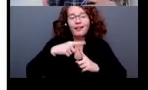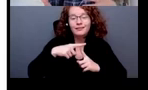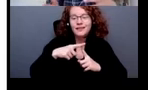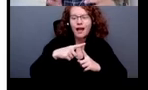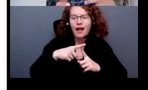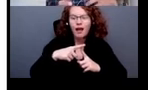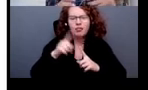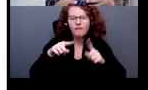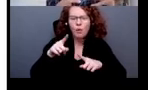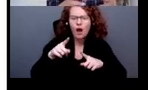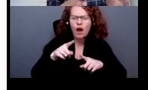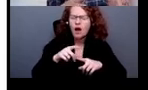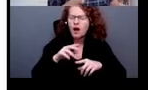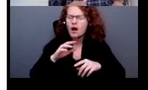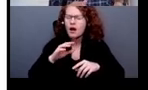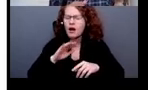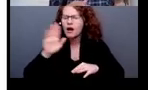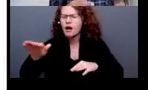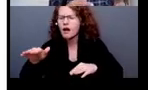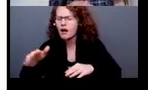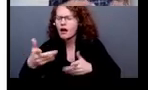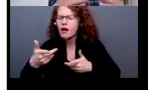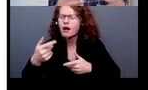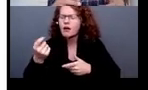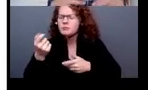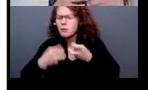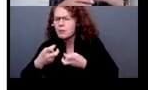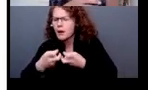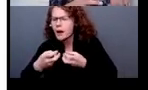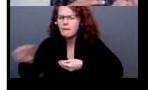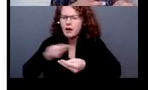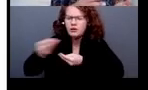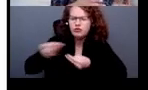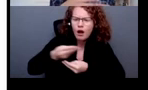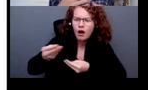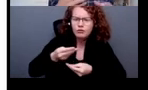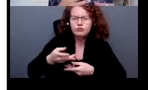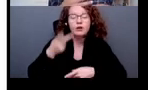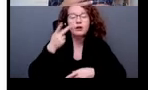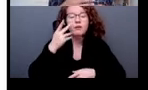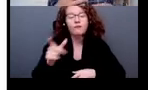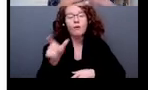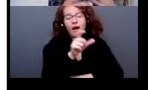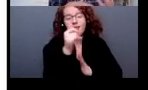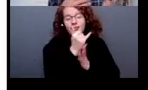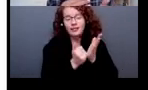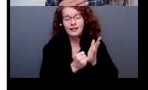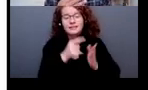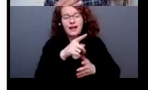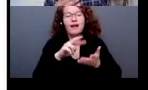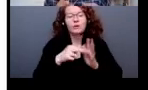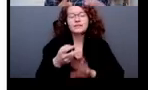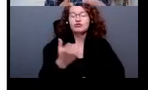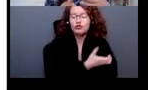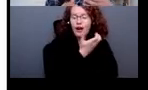précédemment. Et donc sur le dessin côté gauche, la gérante d'une des boutiques qui discute avec